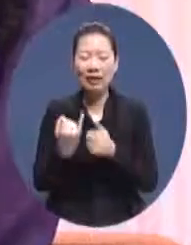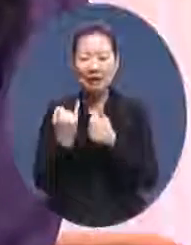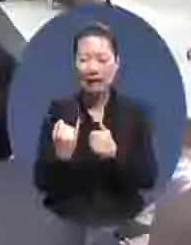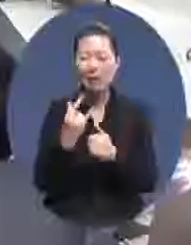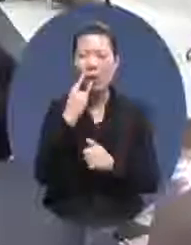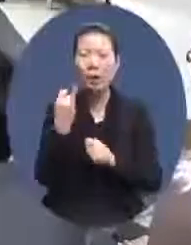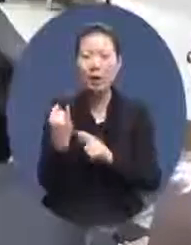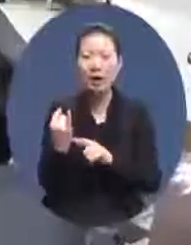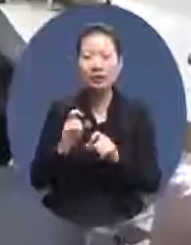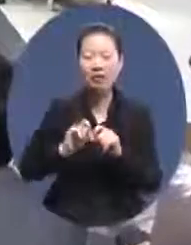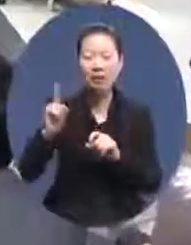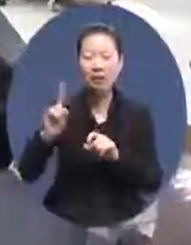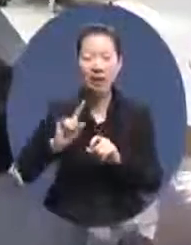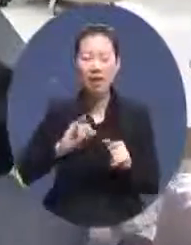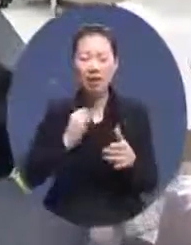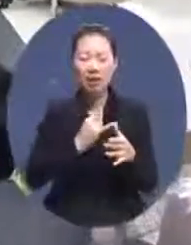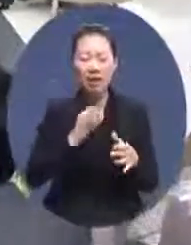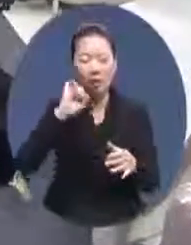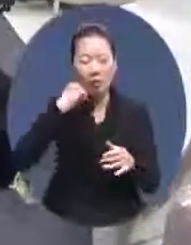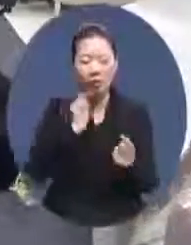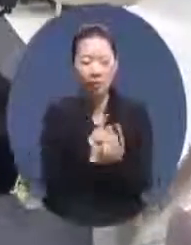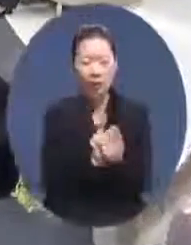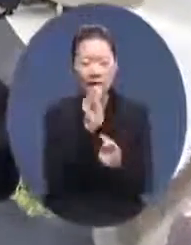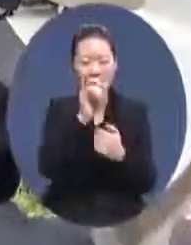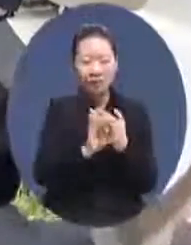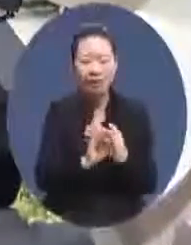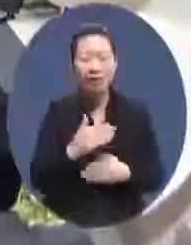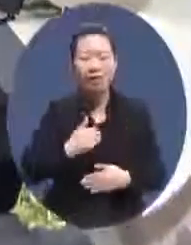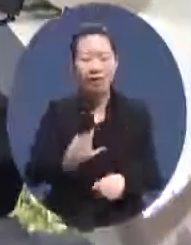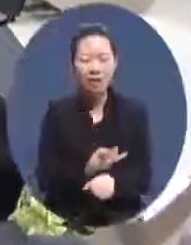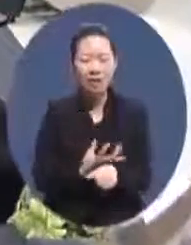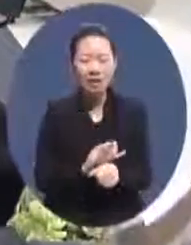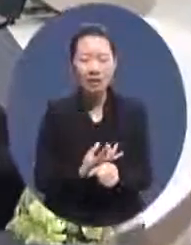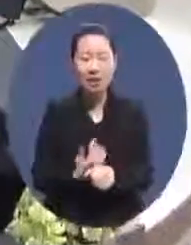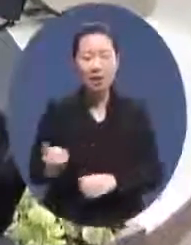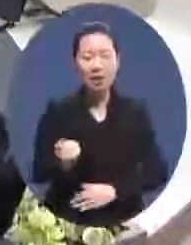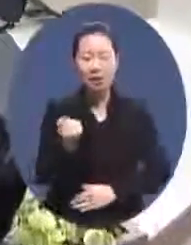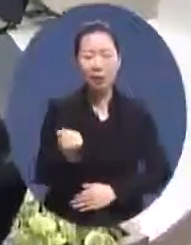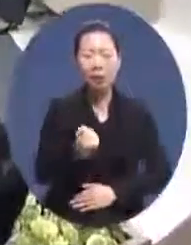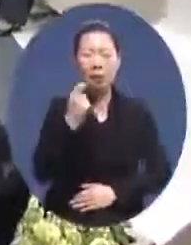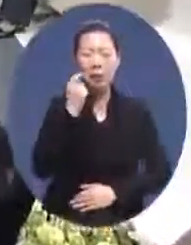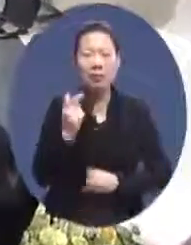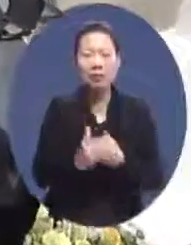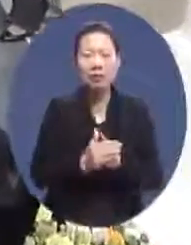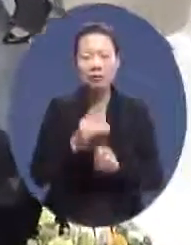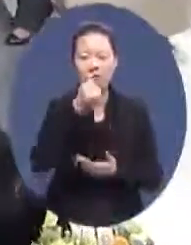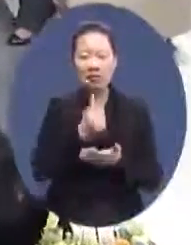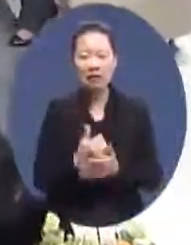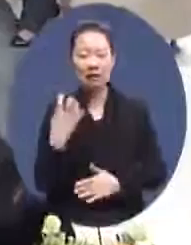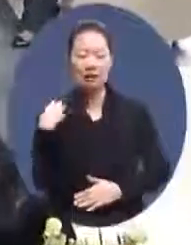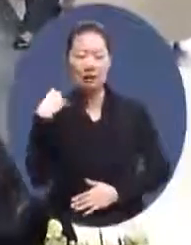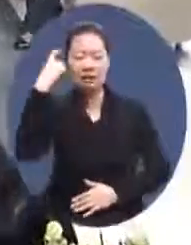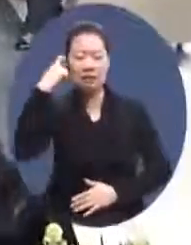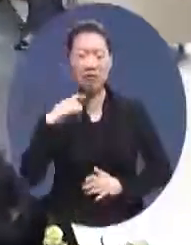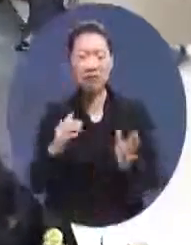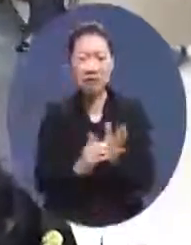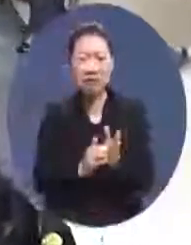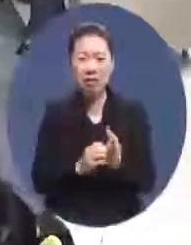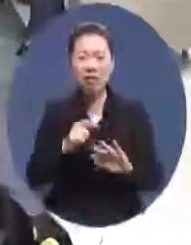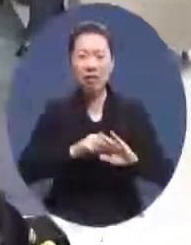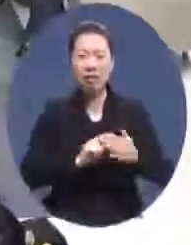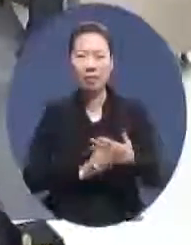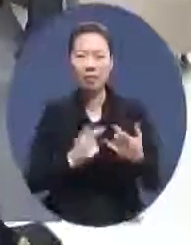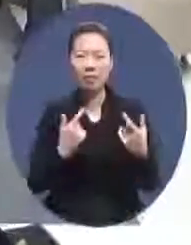흔히 그래요. 아이들이 네. 좀 어려움을 겪으면 내가 얘를 24시간 좀 끼고 있지 못해서 그런가 하는 죄책감이 생기거든요. 이제 그런